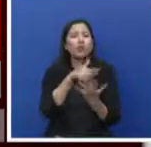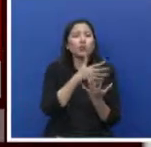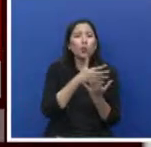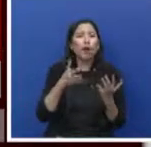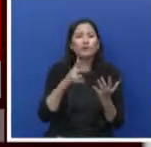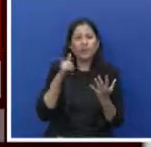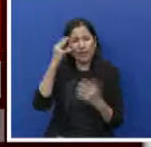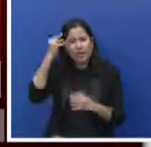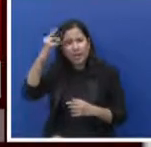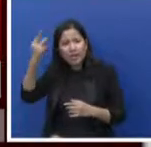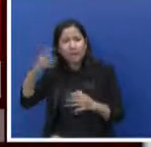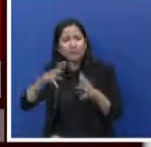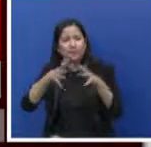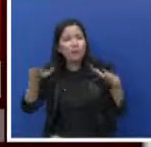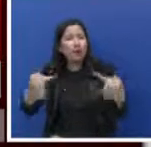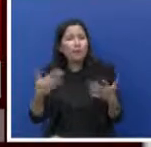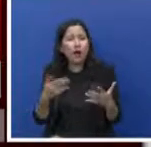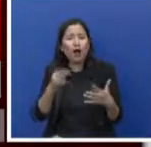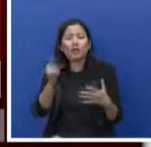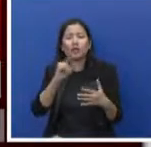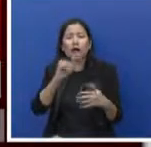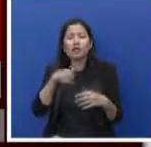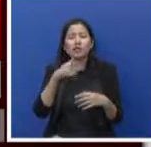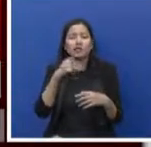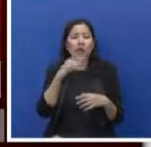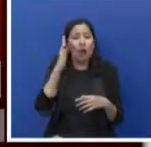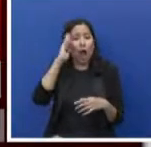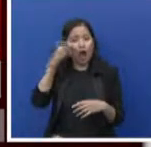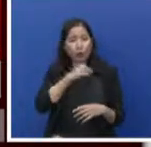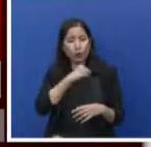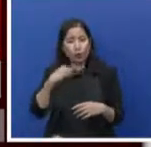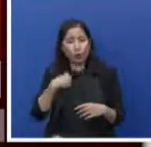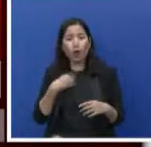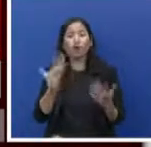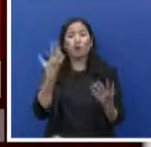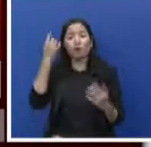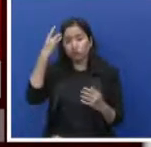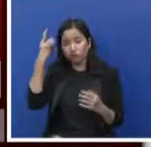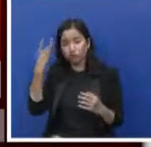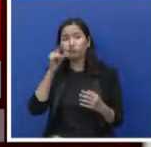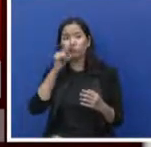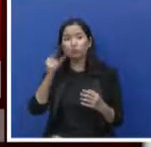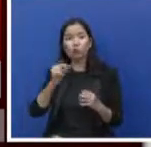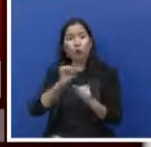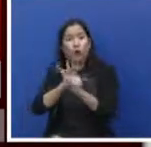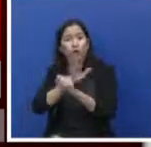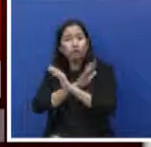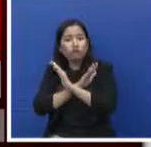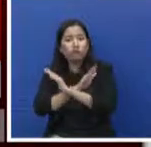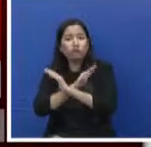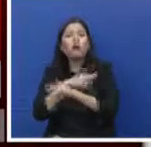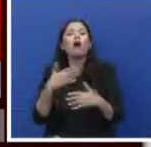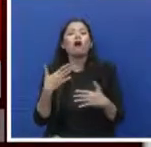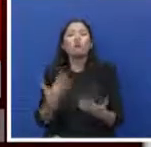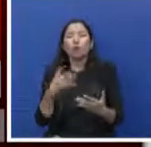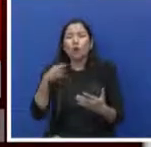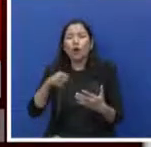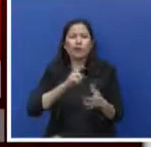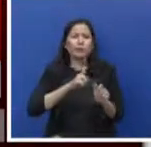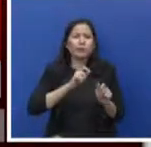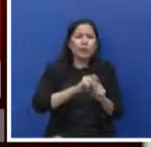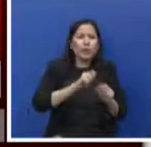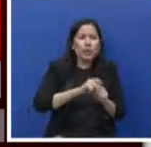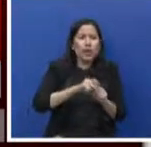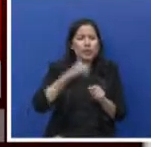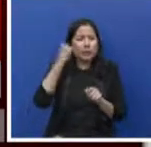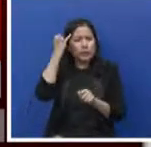Halodoc rencanakan untuk menekan laju penyebaran COVID-19 dan juga sejauh mana ini perbaikan-perbaikan atau